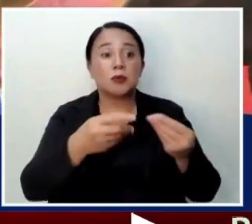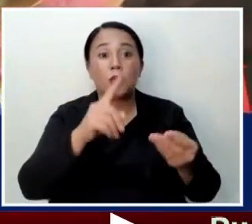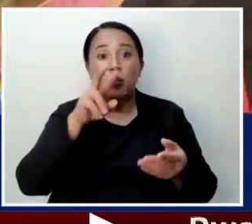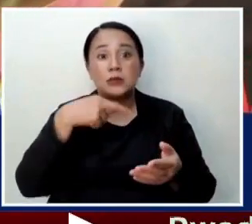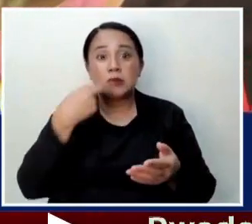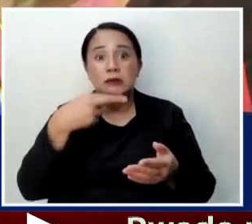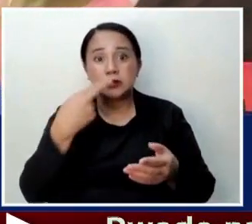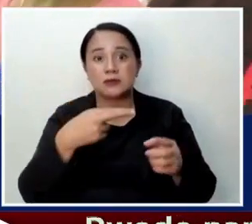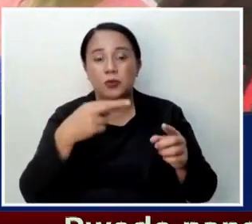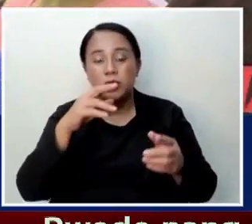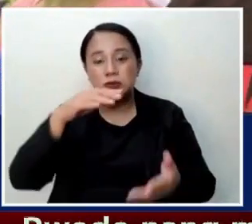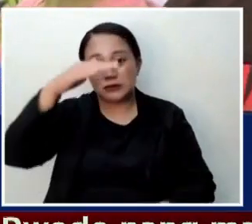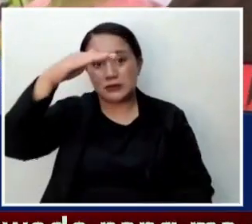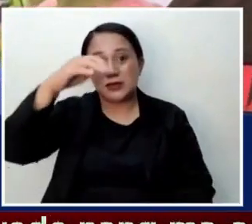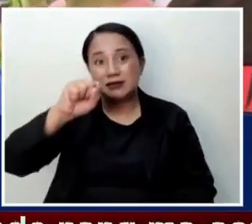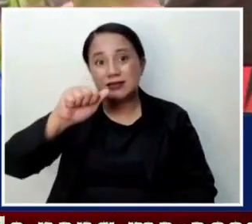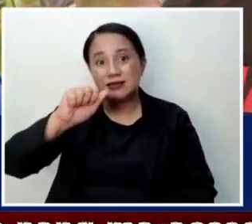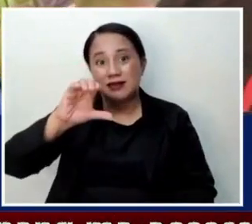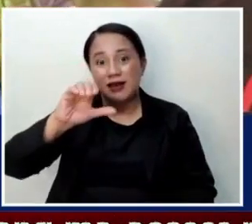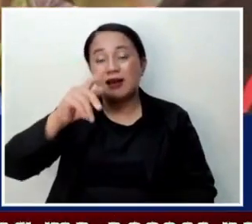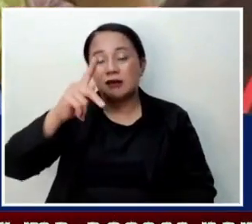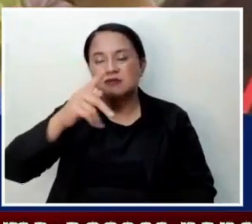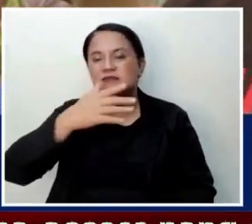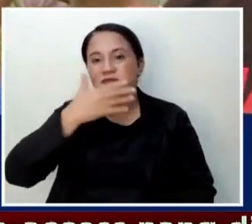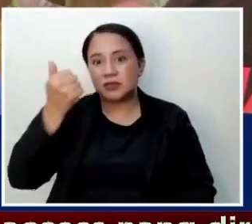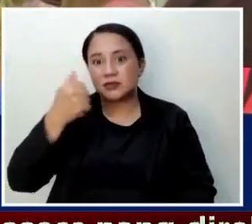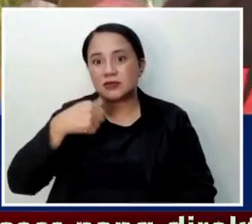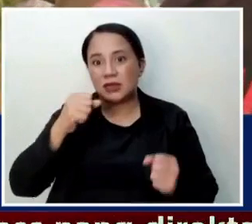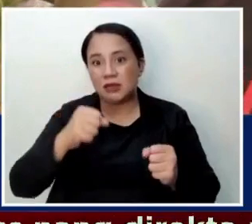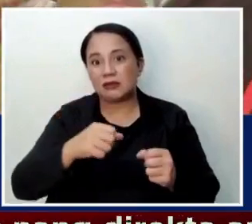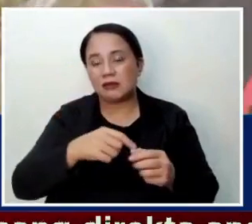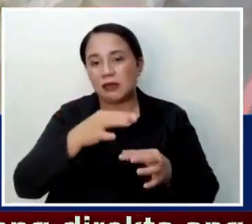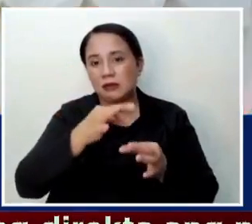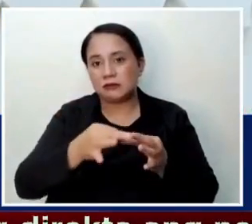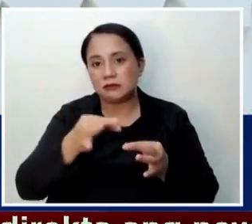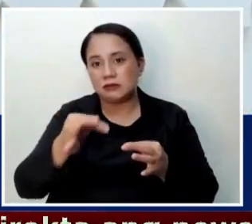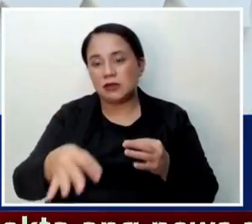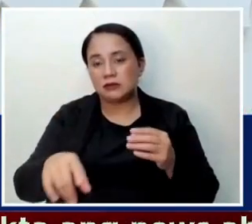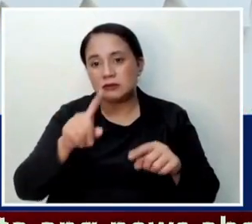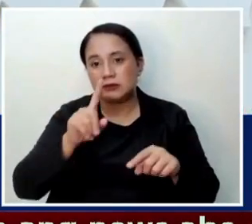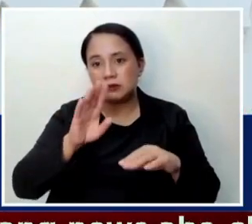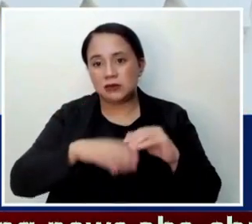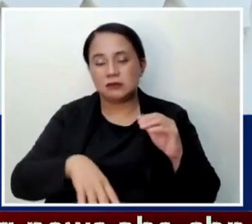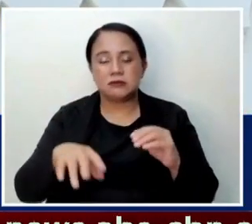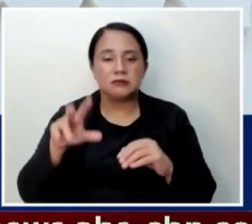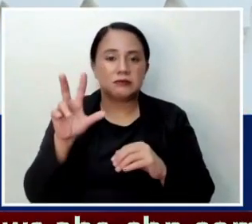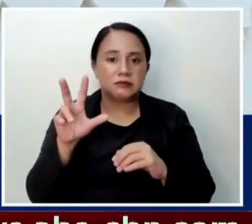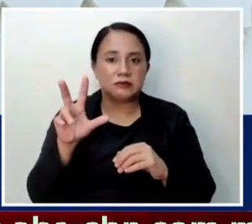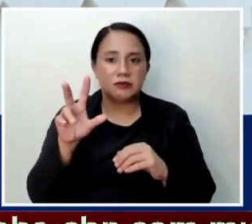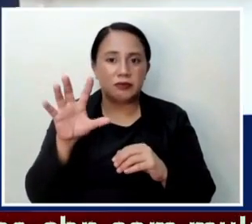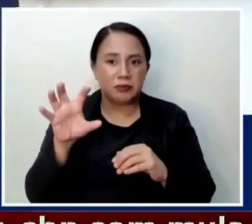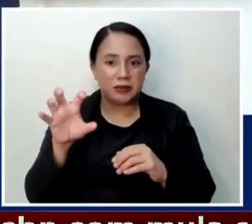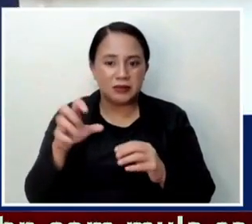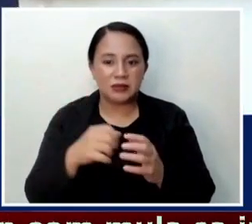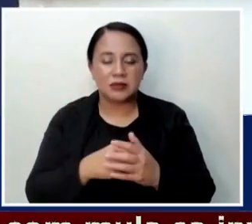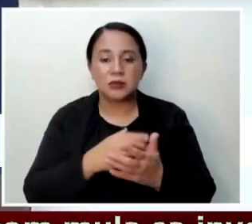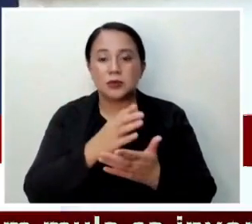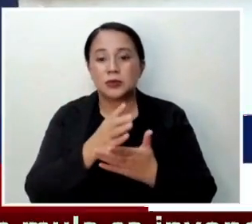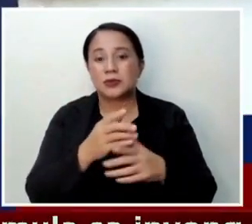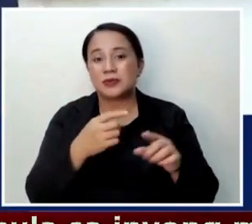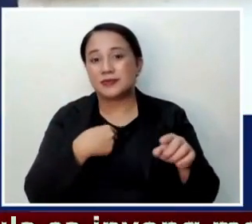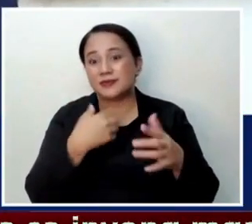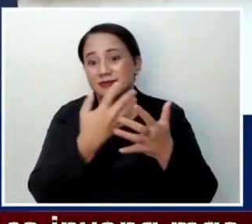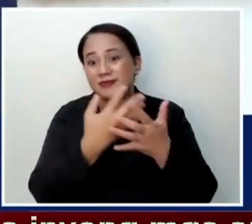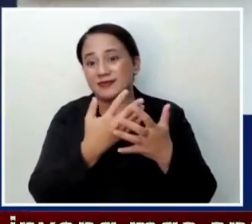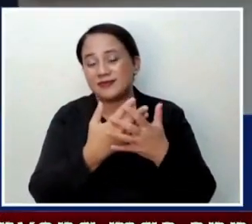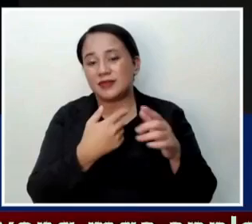pamilya, mas matagal-tagal pa kaysa 500 pesos. Nagtungo rin si Pacquiao sa Bureau of Corrections kung